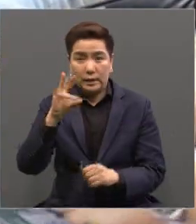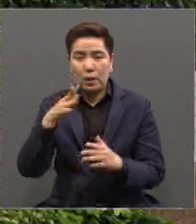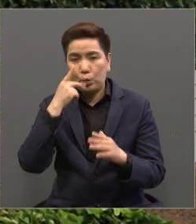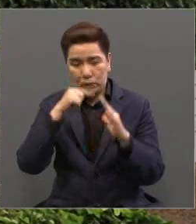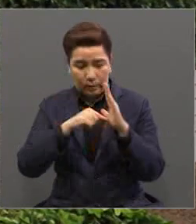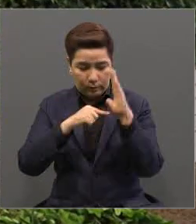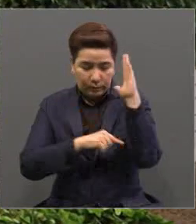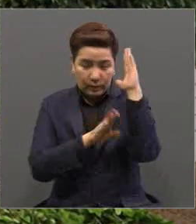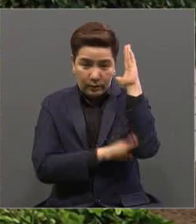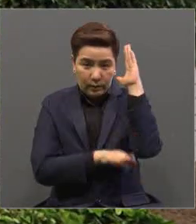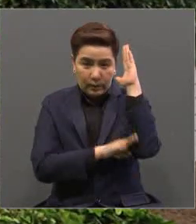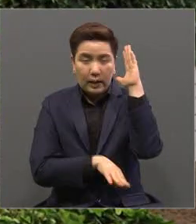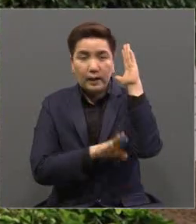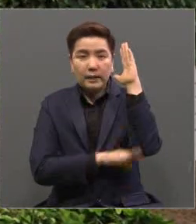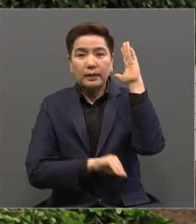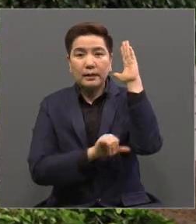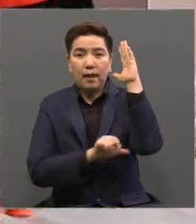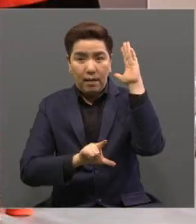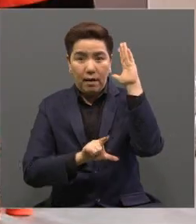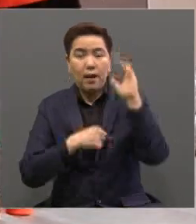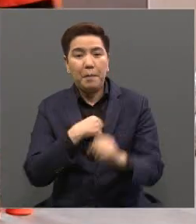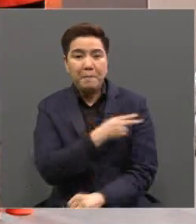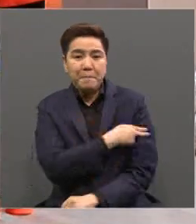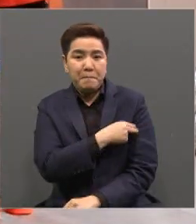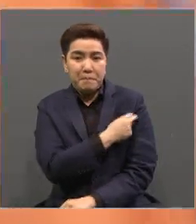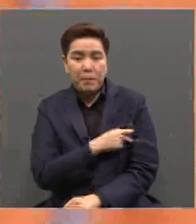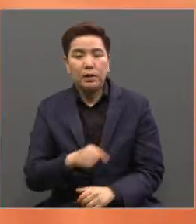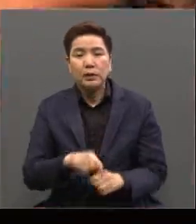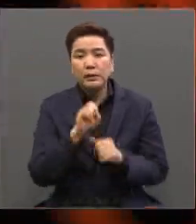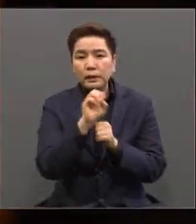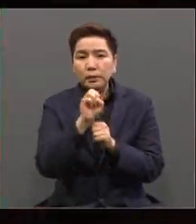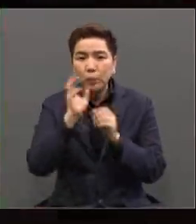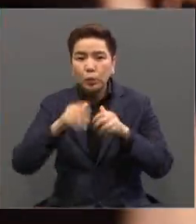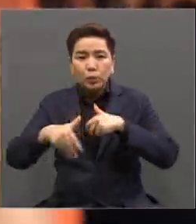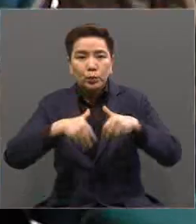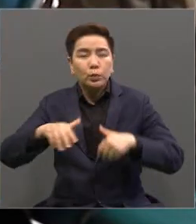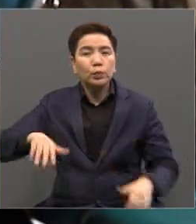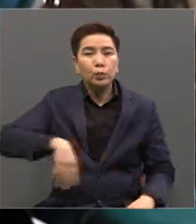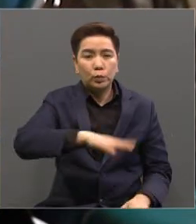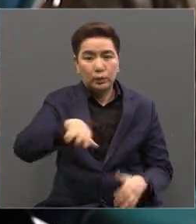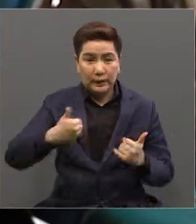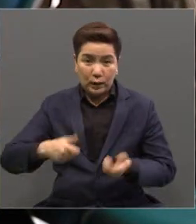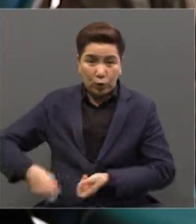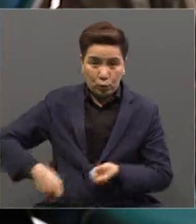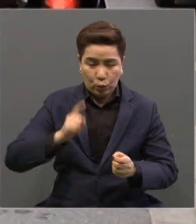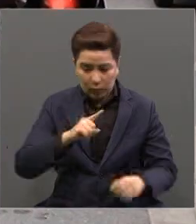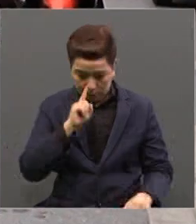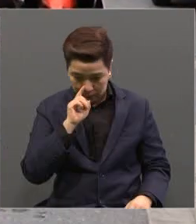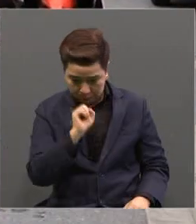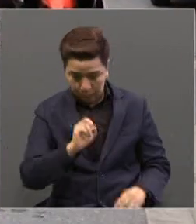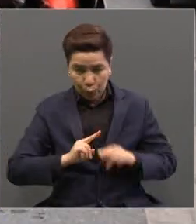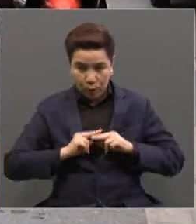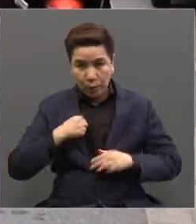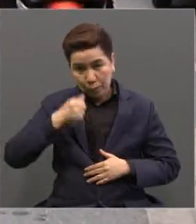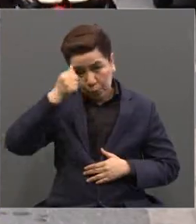กันที่ภาคใต้คุณผู้ชมที่จังหวัดยะลาครับโรงพยาบาลยะลาเขาแนะนำให้ประชาชนตอนนี้หลังสงกรานต์เนี่ยต้องสังเกตตัวเองไป